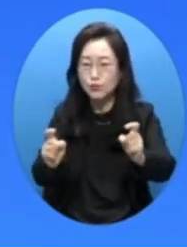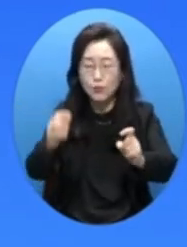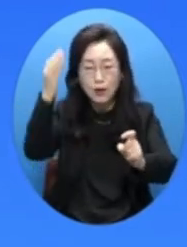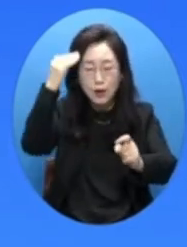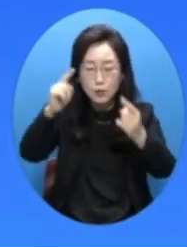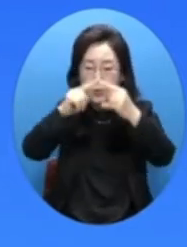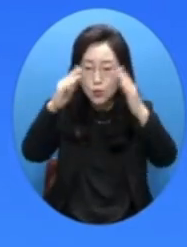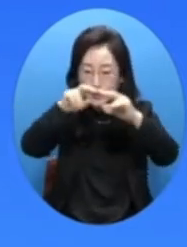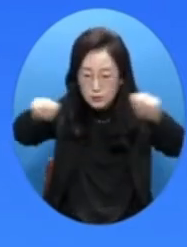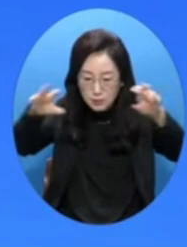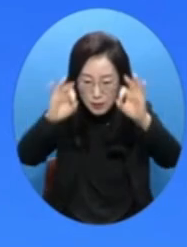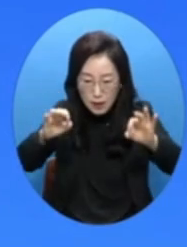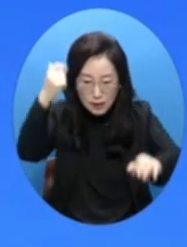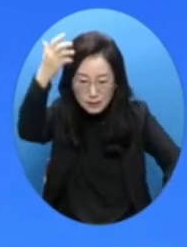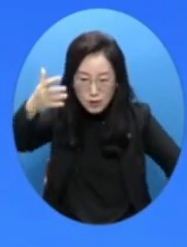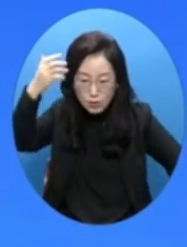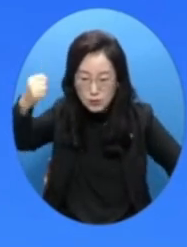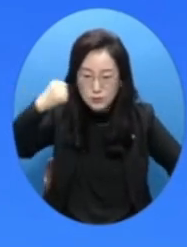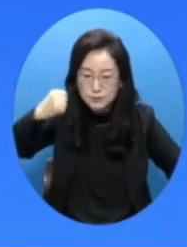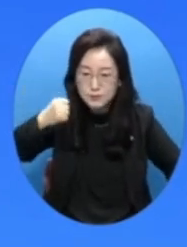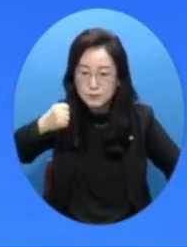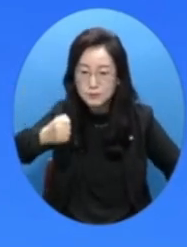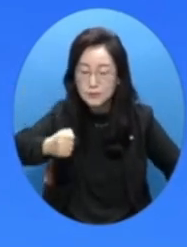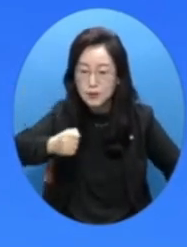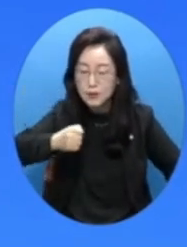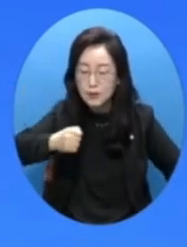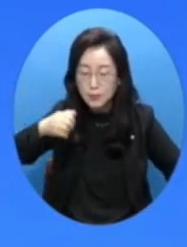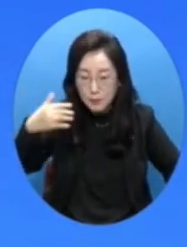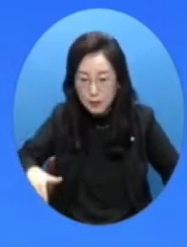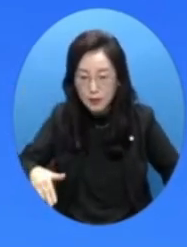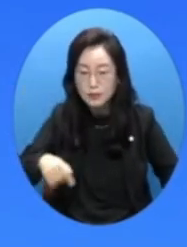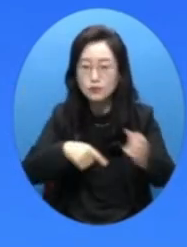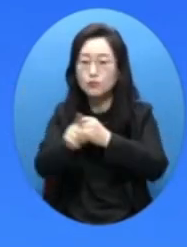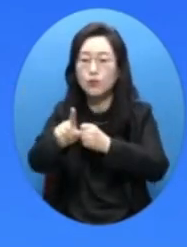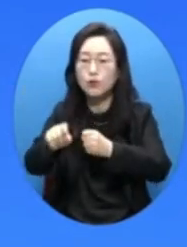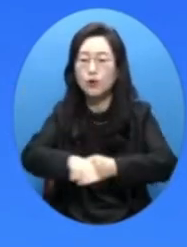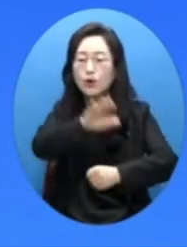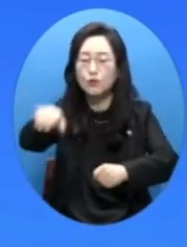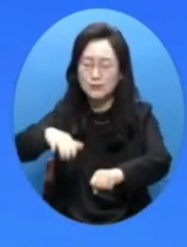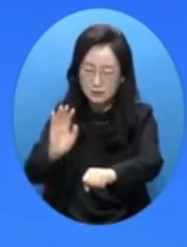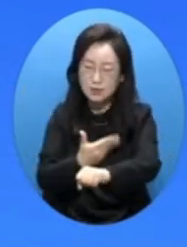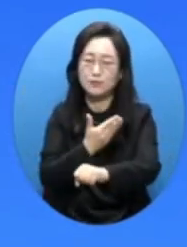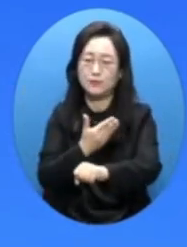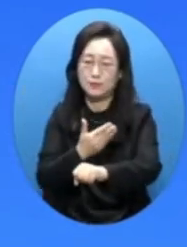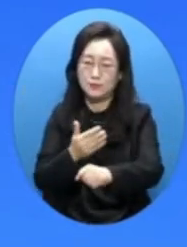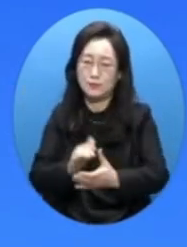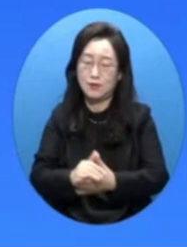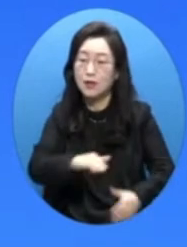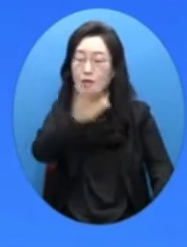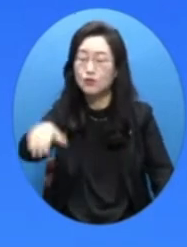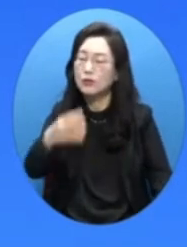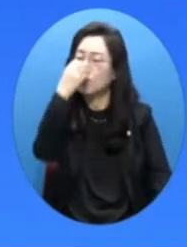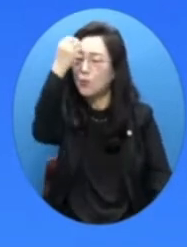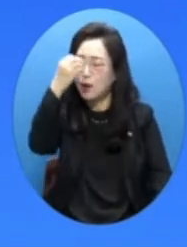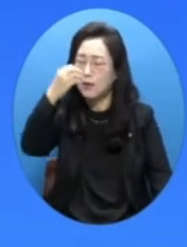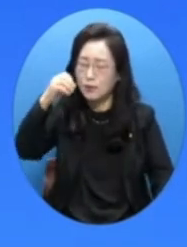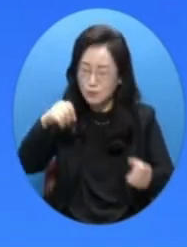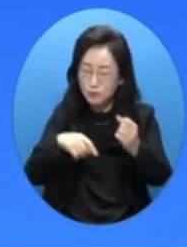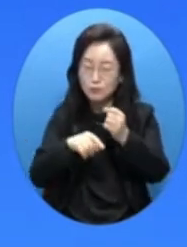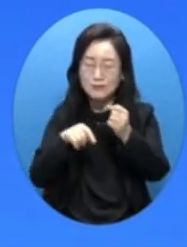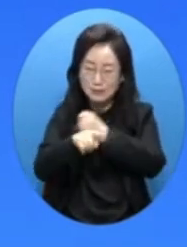한국교회가 영적 리더십을 잃어버리게 된 근본적인 원인은 우리들이 잘못되기 때문에 그런 것입니다 우리가 교만해서 그렇게 된